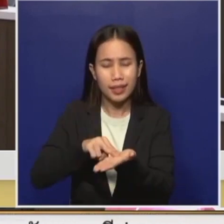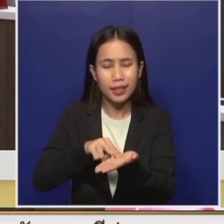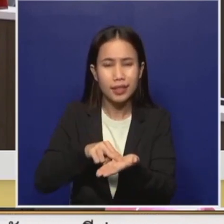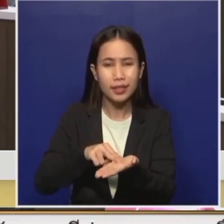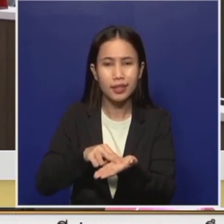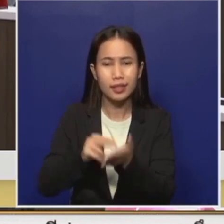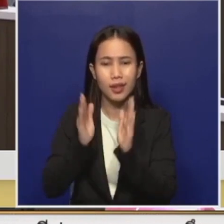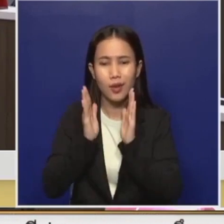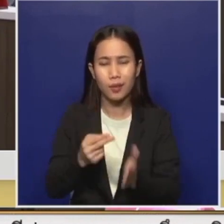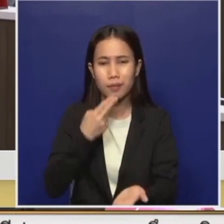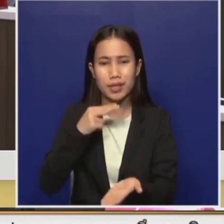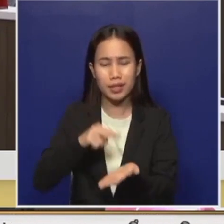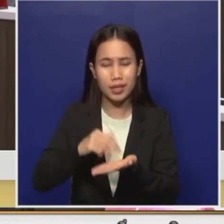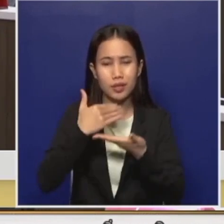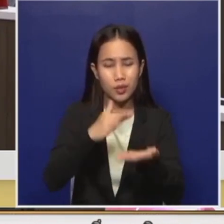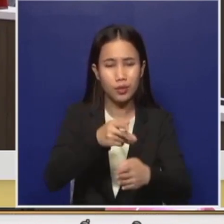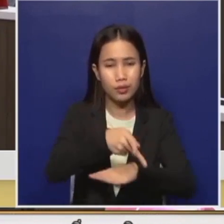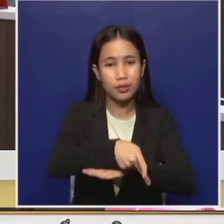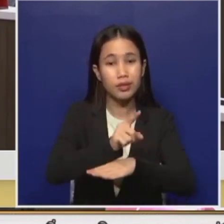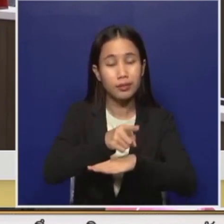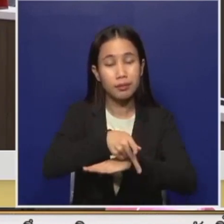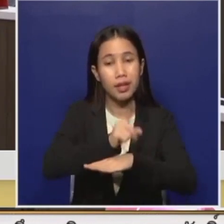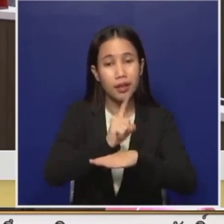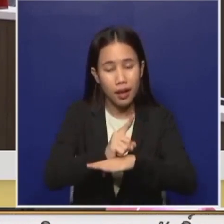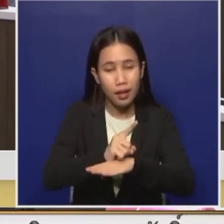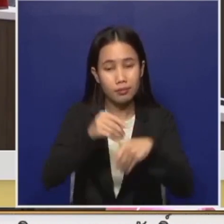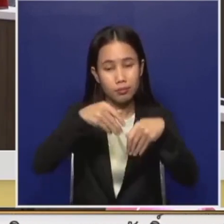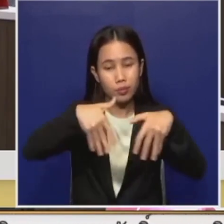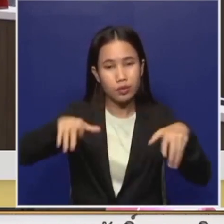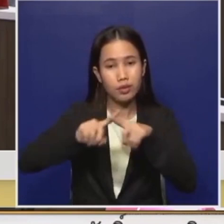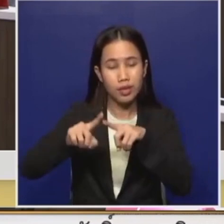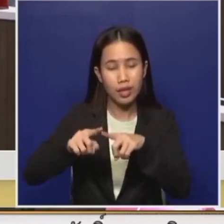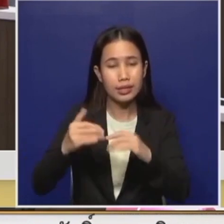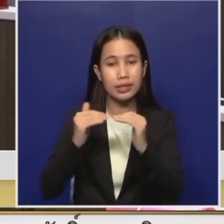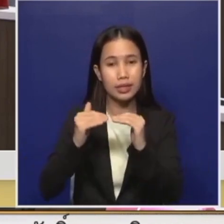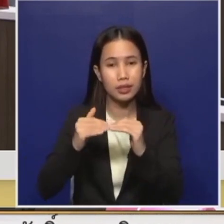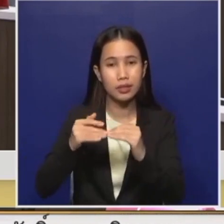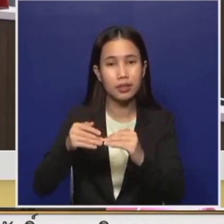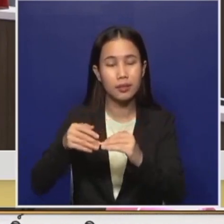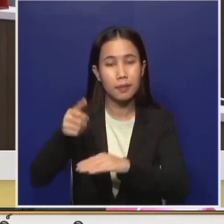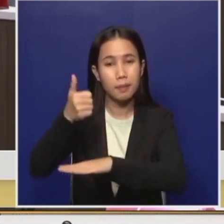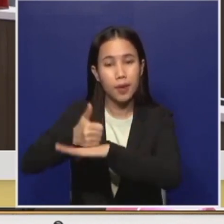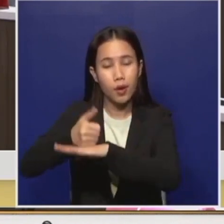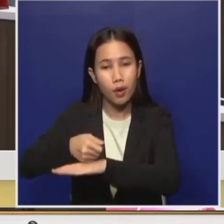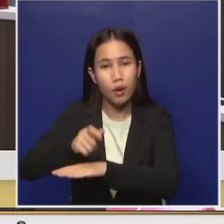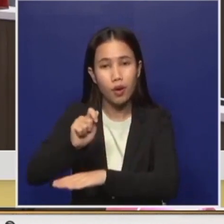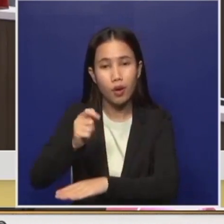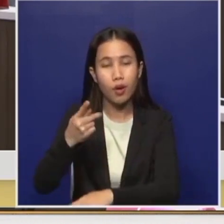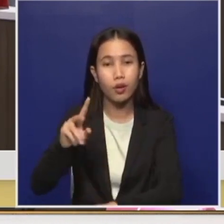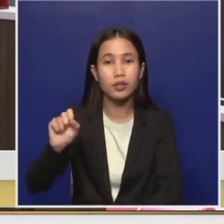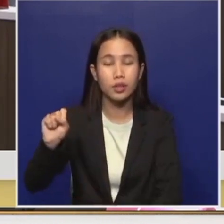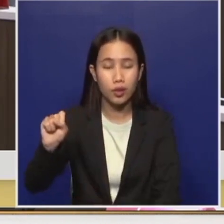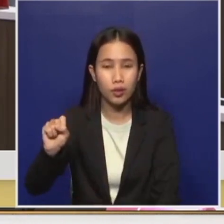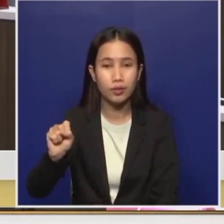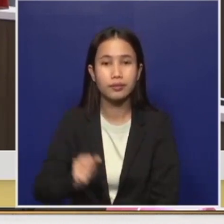ในการแต่งตั้งประทานบอร์ดก็ดีไม่มีอำนาแต่งตั้งเพราอ๊ครษาอ๊าครษา